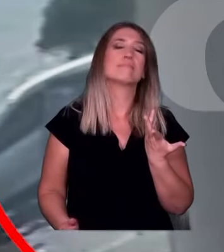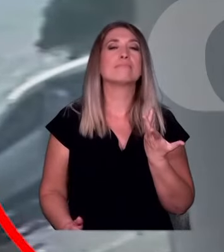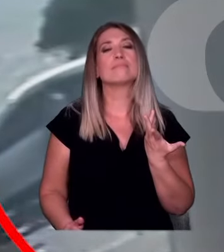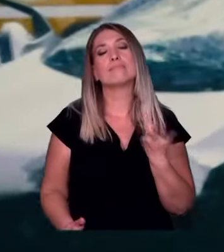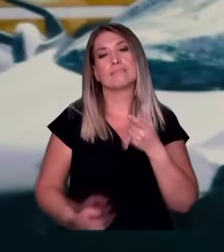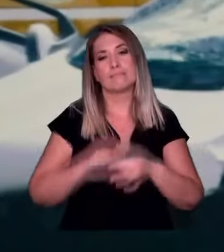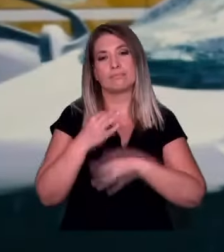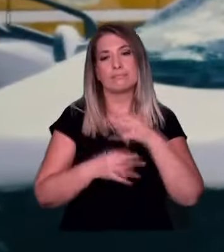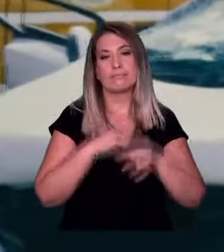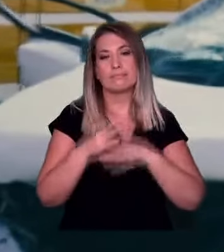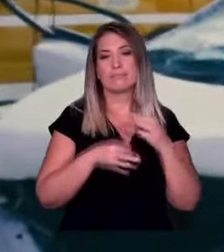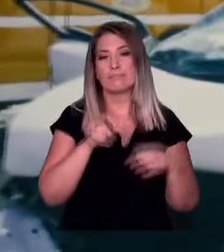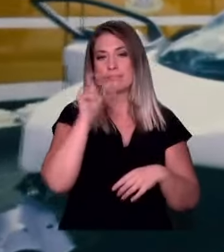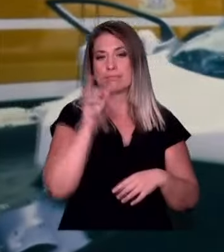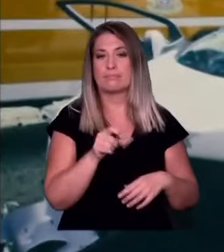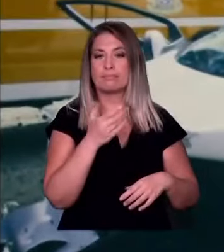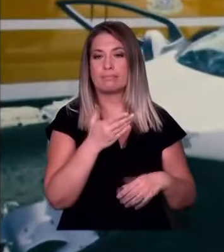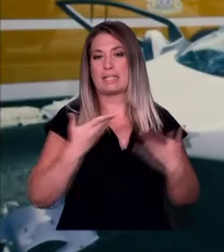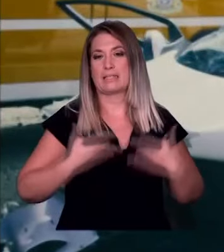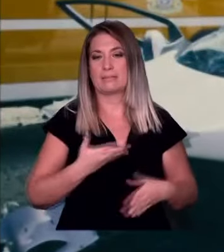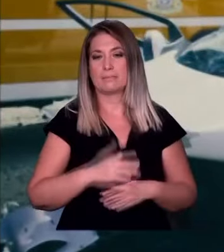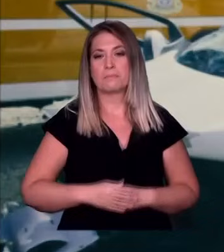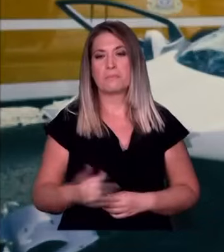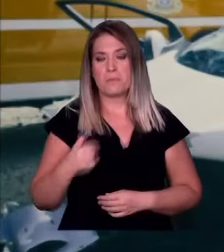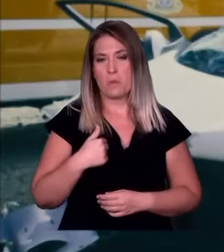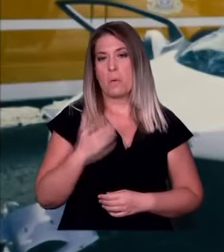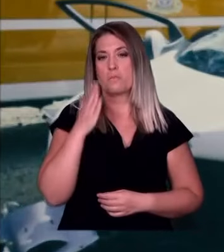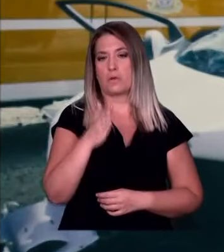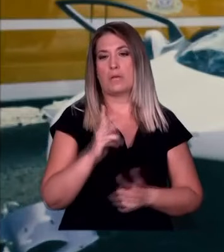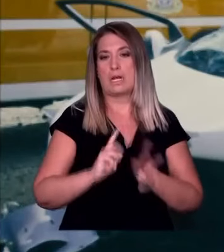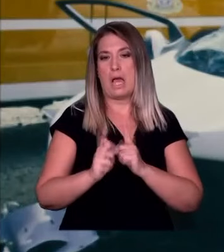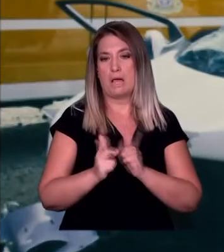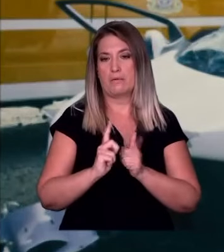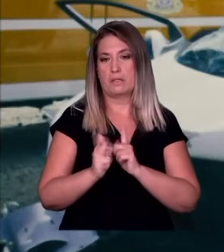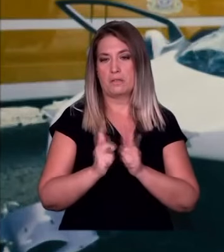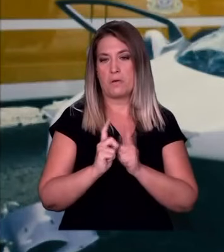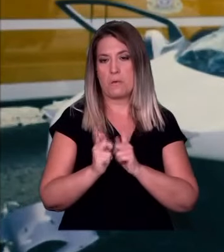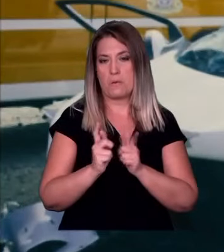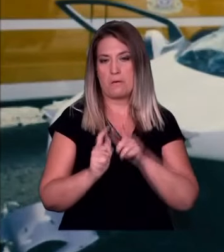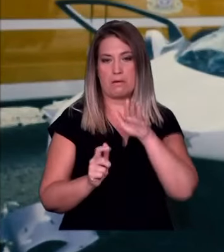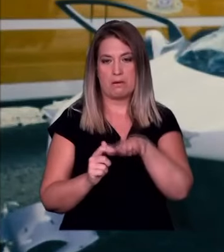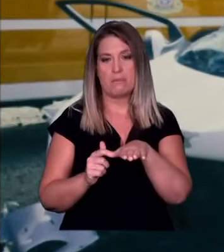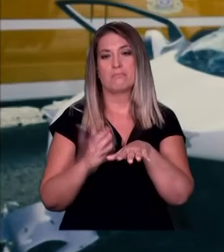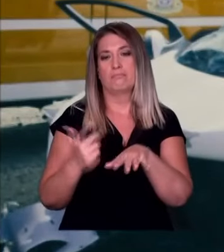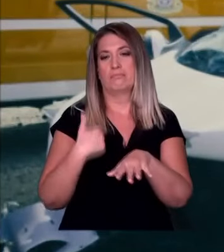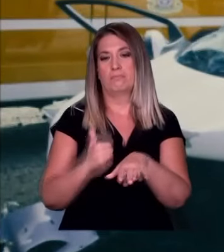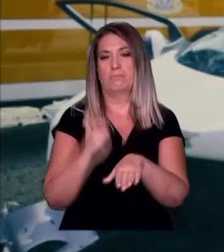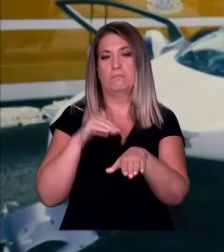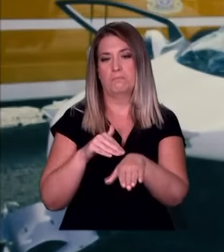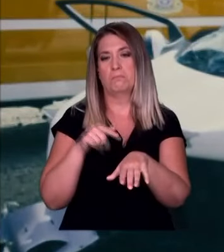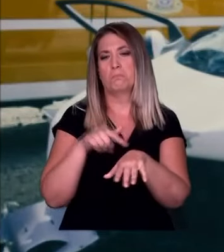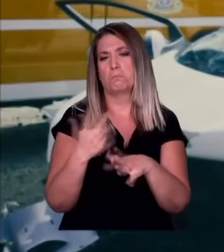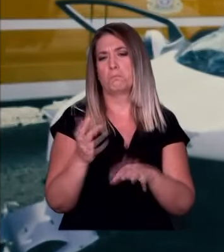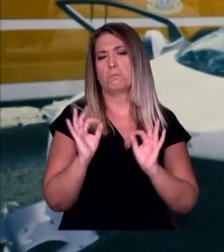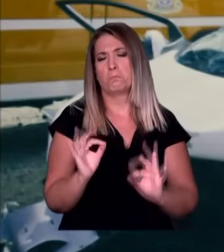ακολούθησαν. Πηγαίναμε προς Ναύπλιο εγώ με τη συγχωρεμένη, εγώ από πίσω, αυτή μπροστά. 60 χιλιόμετρα πηγαίναμε δεξιά-δεξιά στην ορίνα